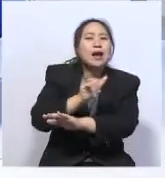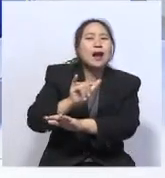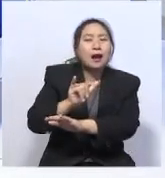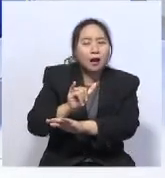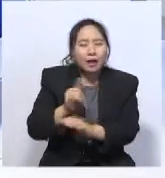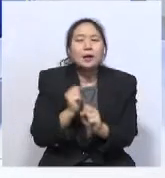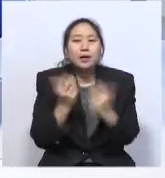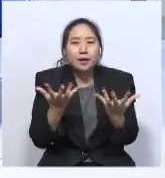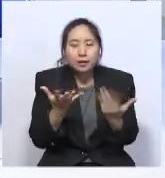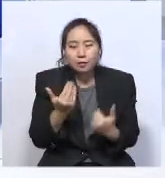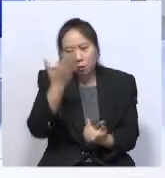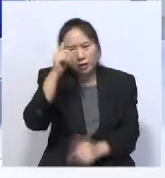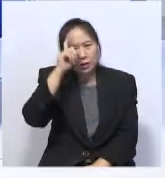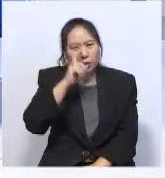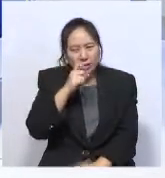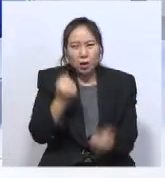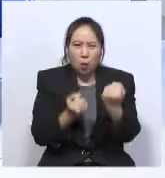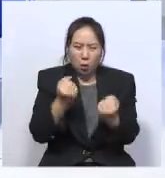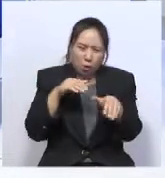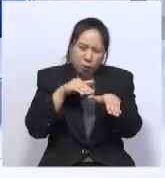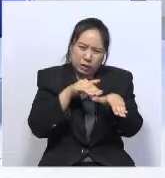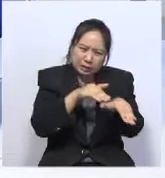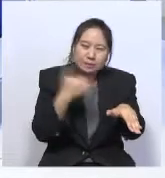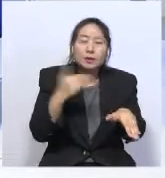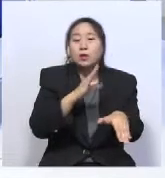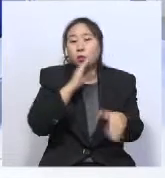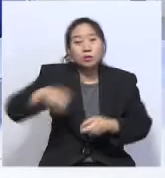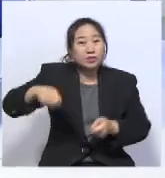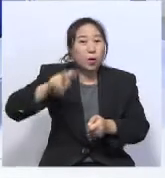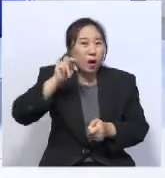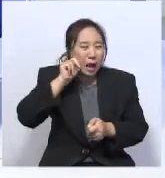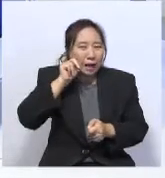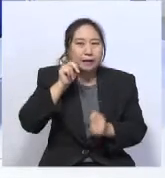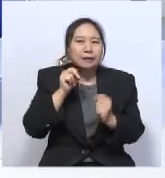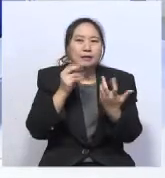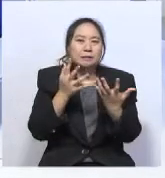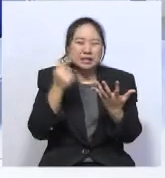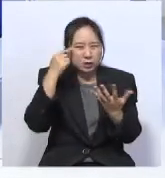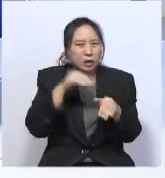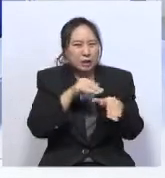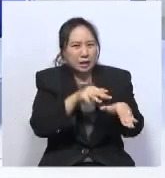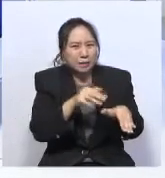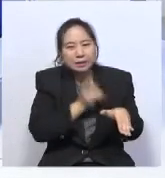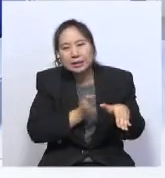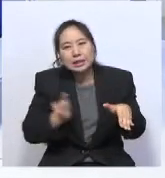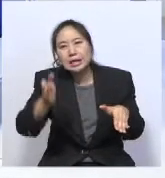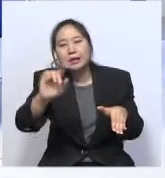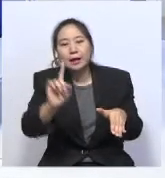ตย์ก็แน่นอยู่แล้วแล้วช่วงสงกรานต์นี่คาดการณ์ว่าจะแน่นแค่ไหนแล้วถ้าแน่นมากควรจะเลี่ยงไปยังไงดีคะคุณเสกสม